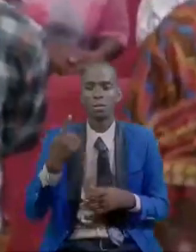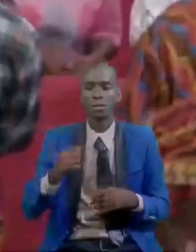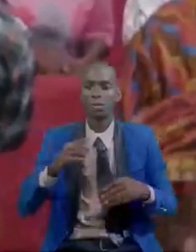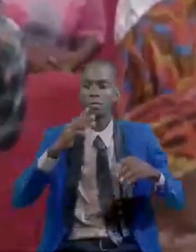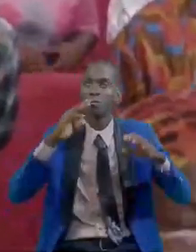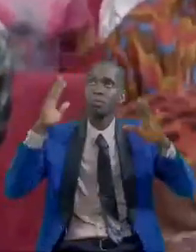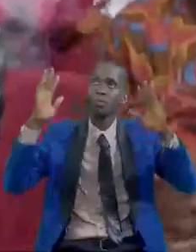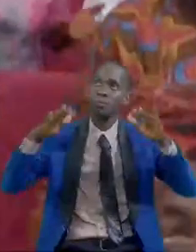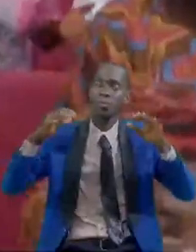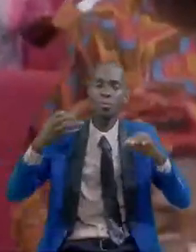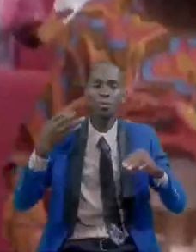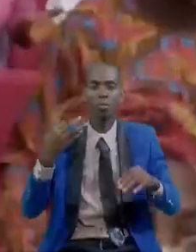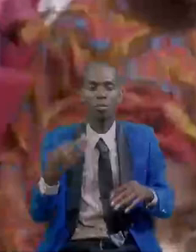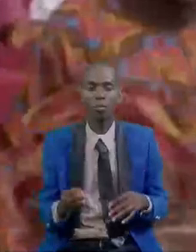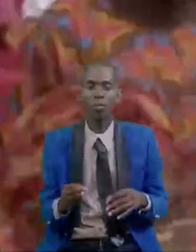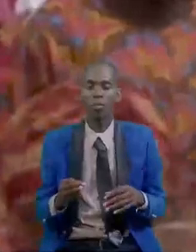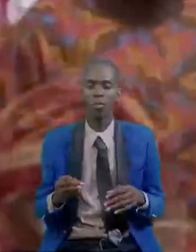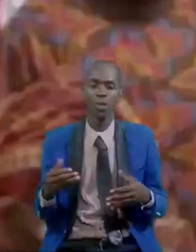La pluie de rafraîchissement.